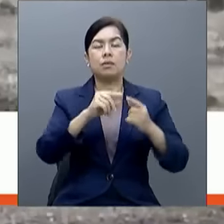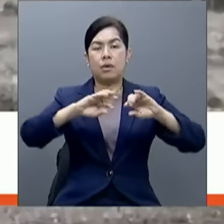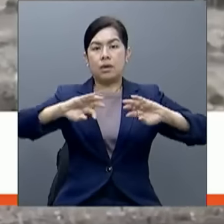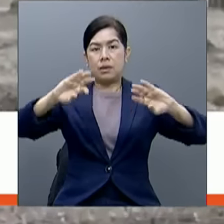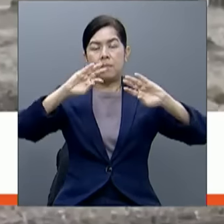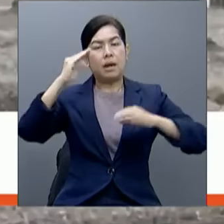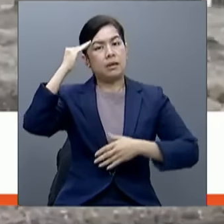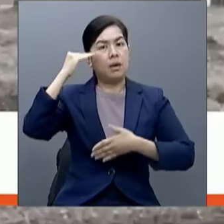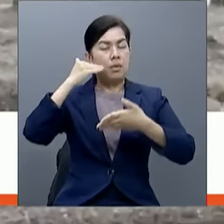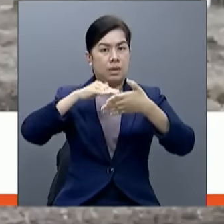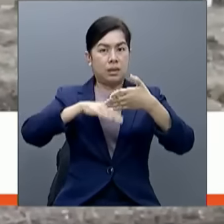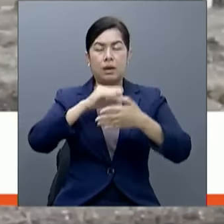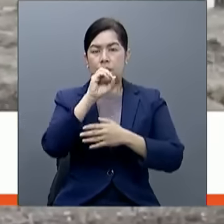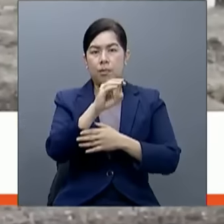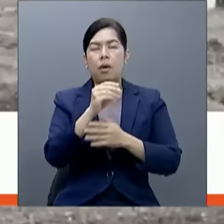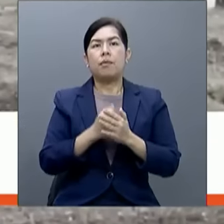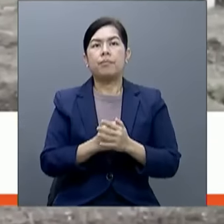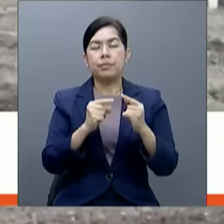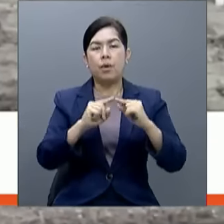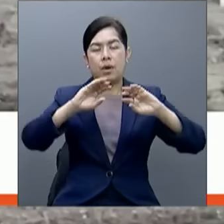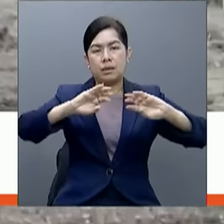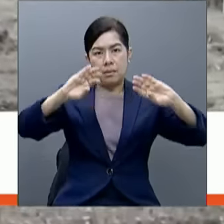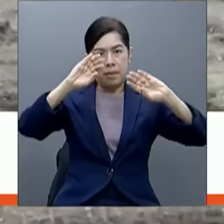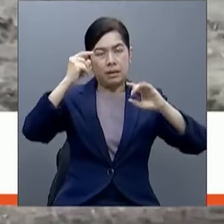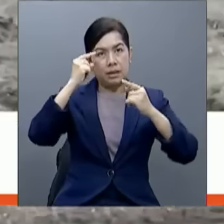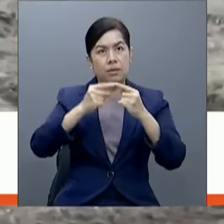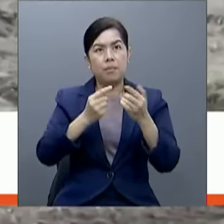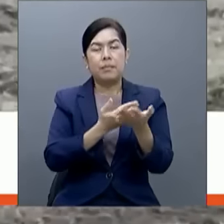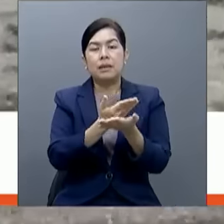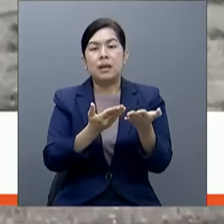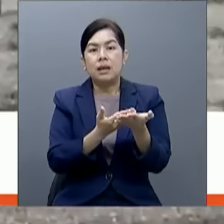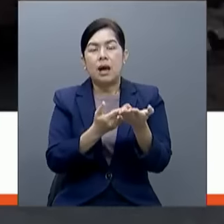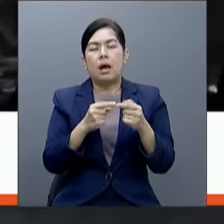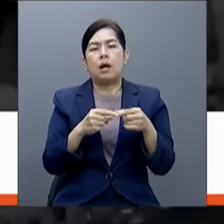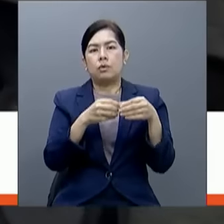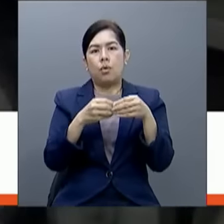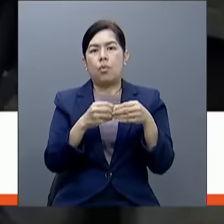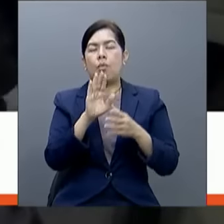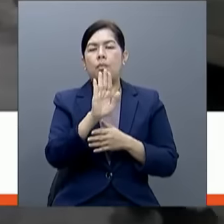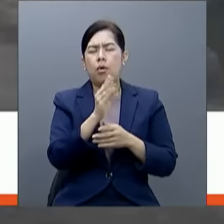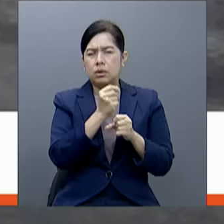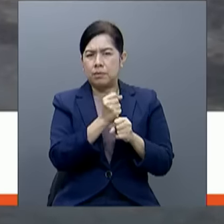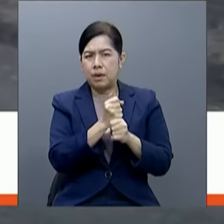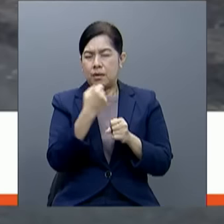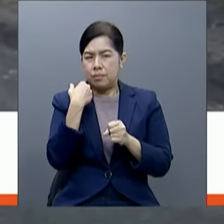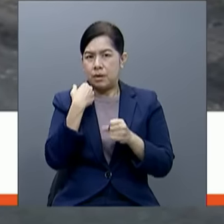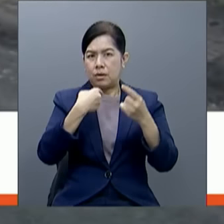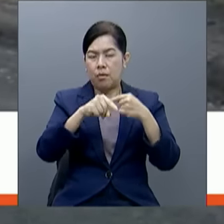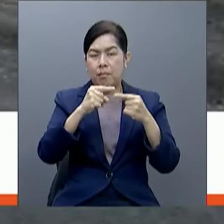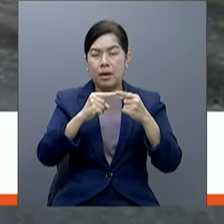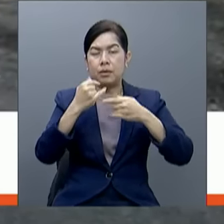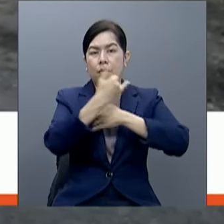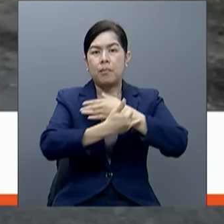ใต้รายงานว่ารัฐบาลกำลังพิจารณาเรื่องการส่งเจ้าหน้าที่ไปยูเครนเพื่อติดตามดูกลยุทธ์และความสามารถในการสู้ร